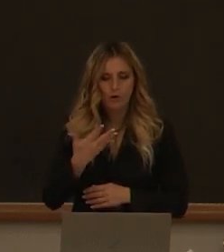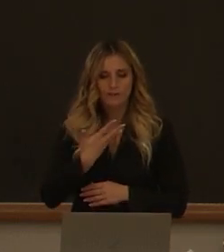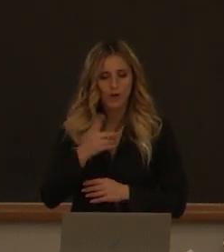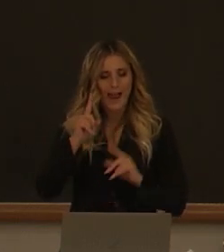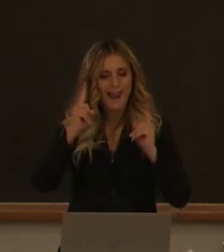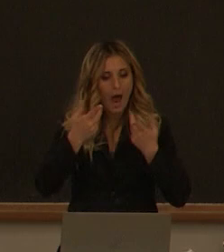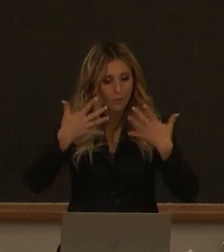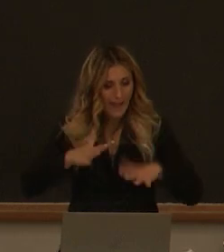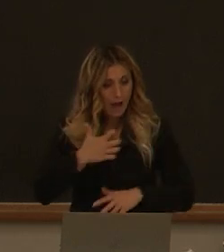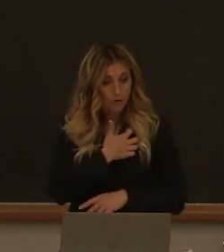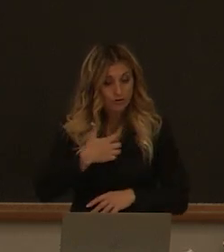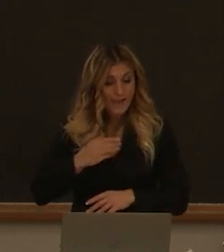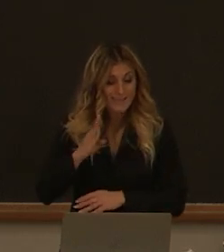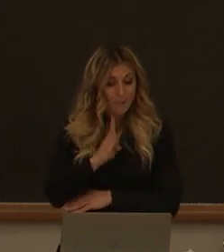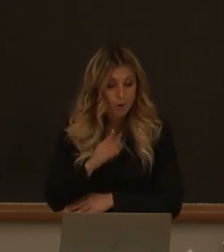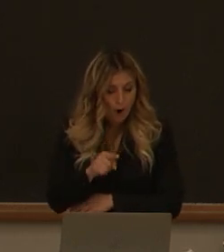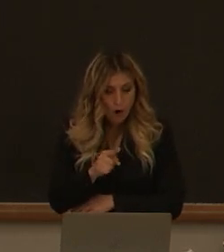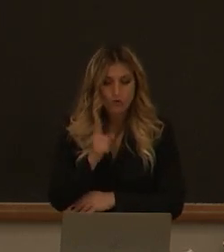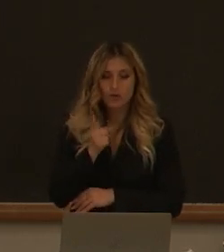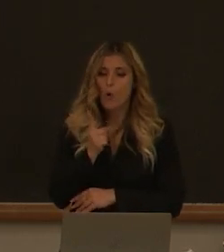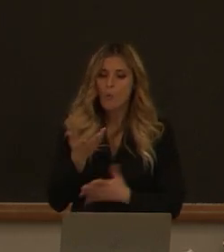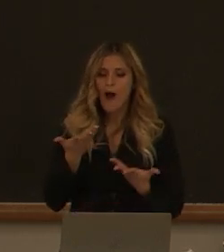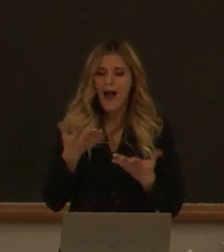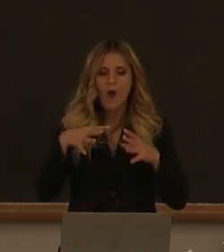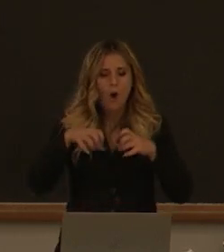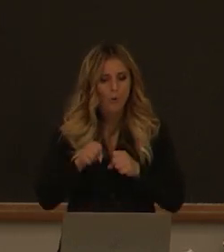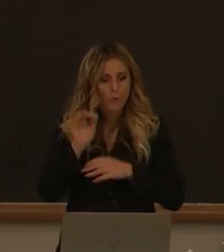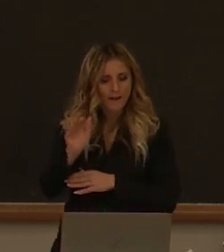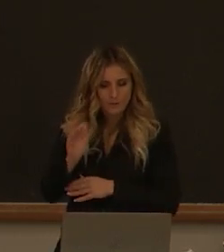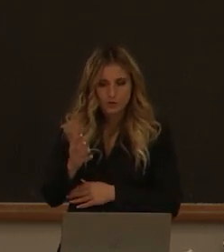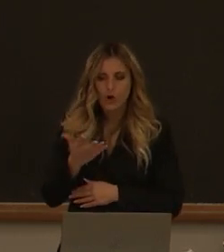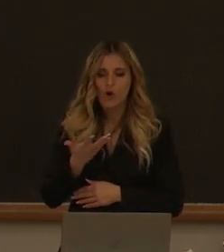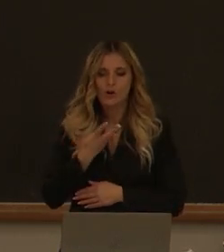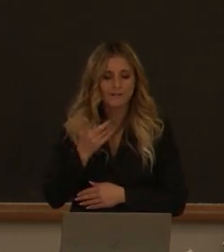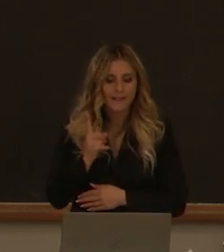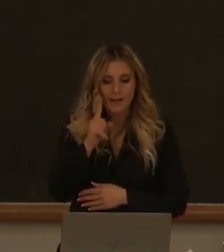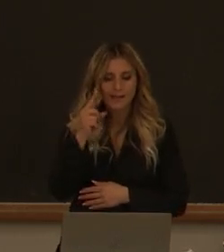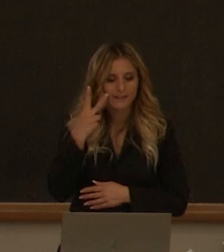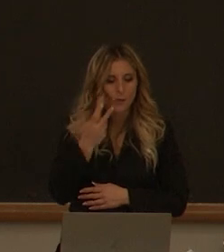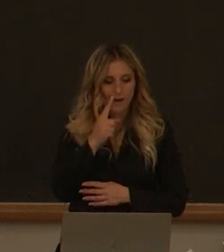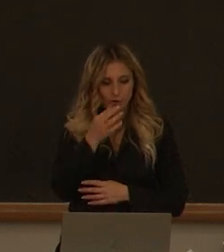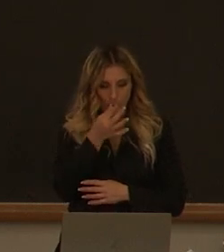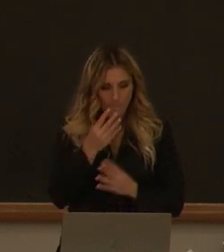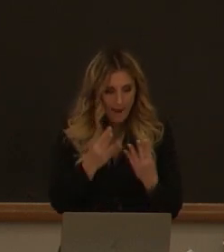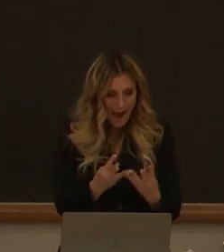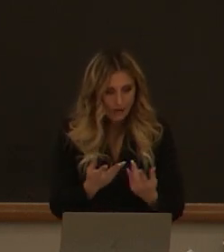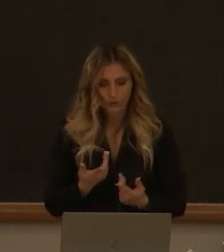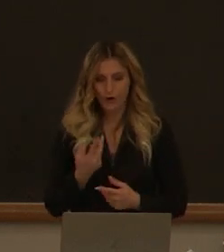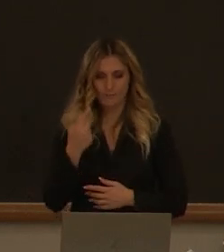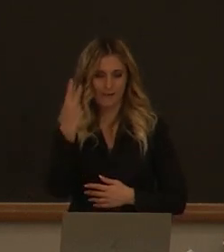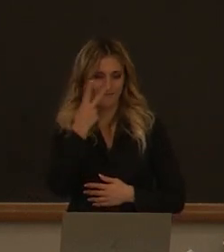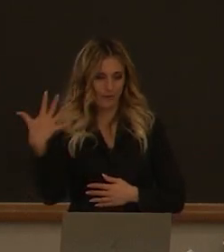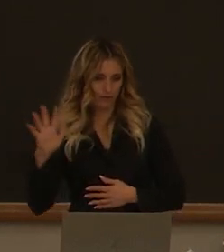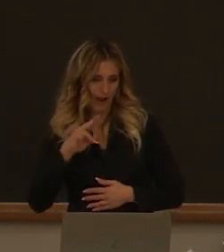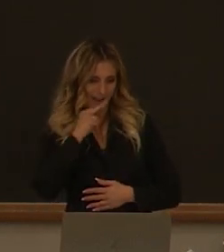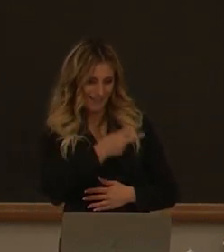scienze biologiche, quali possibilità occupazionali ci sono in ambito ente parco e affini? Sostanzialmente ha già risposto,